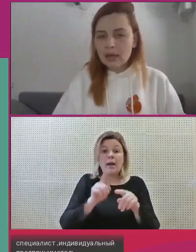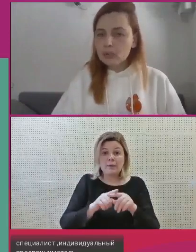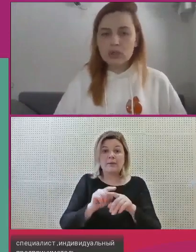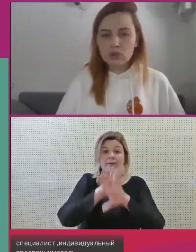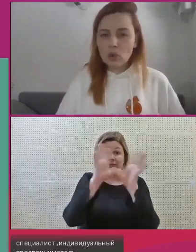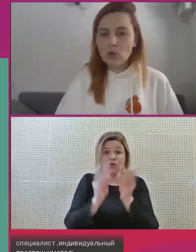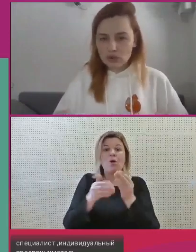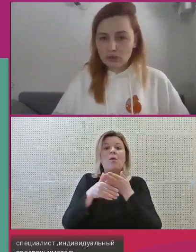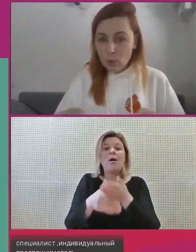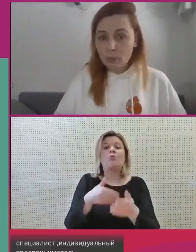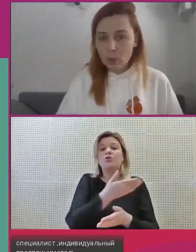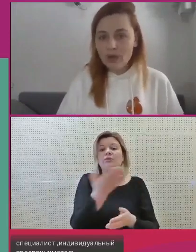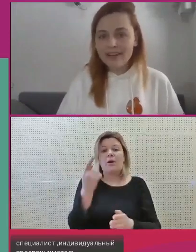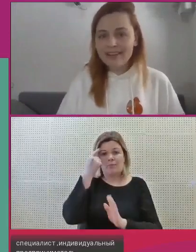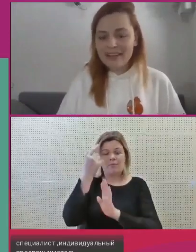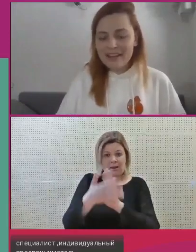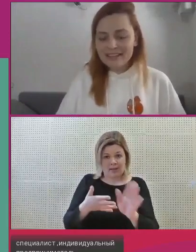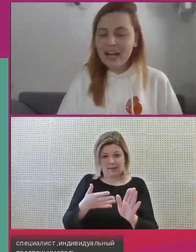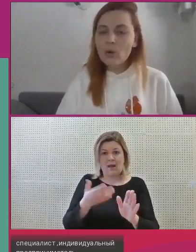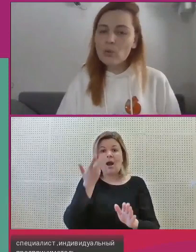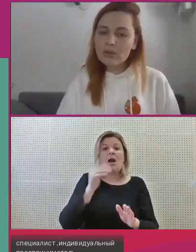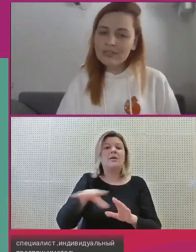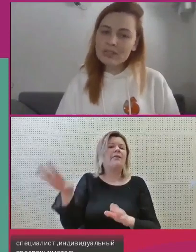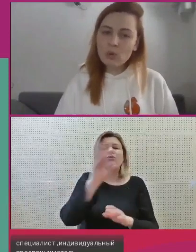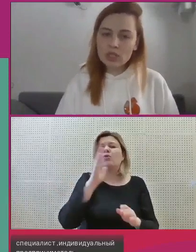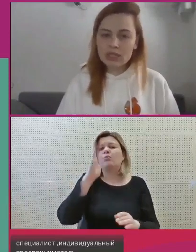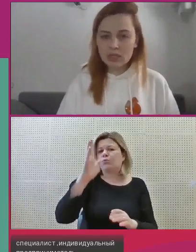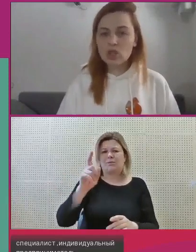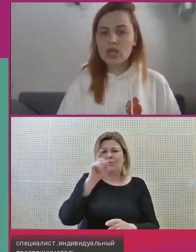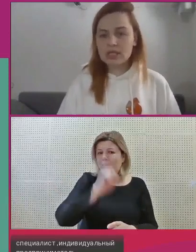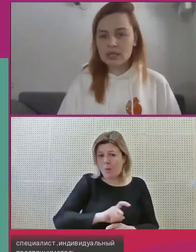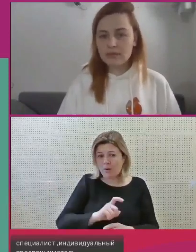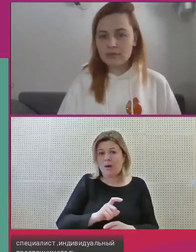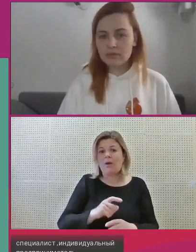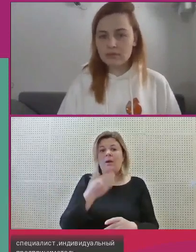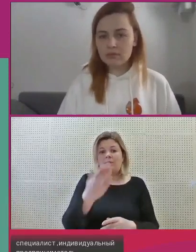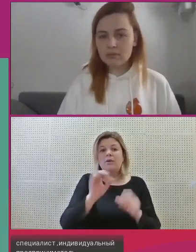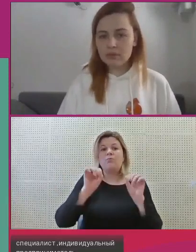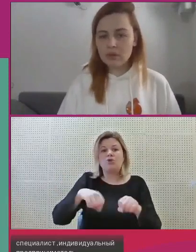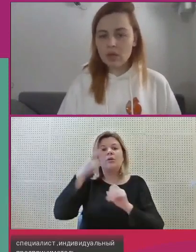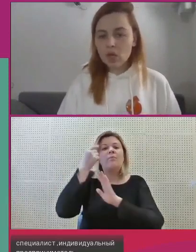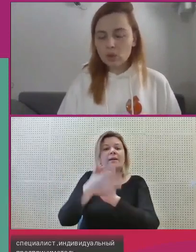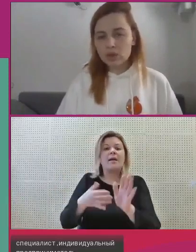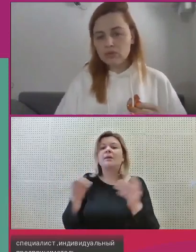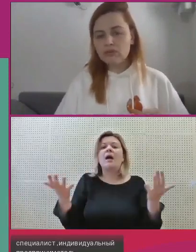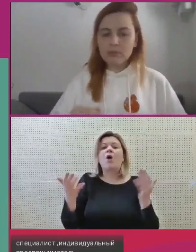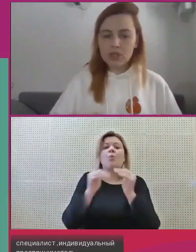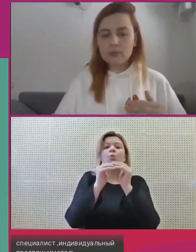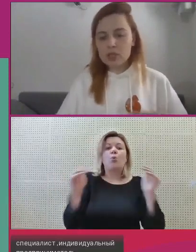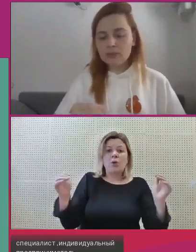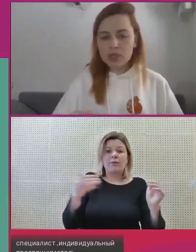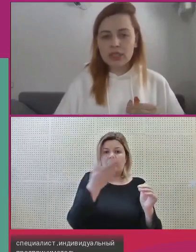а когда будет все очень вдруг плохо, на каком уровне вы сможете задержаться? То есть